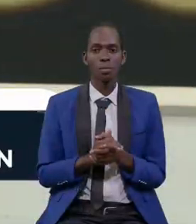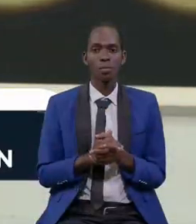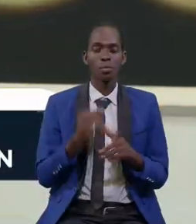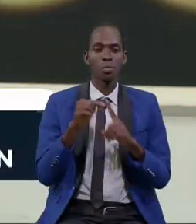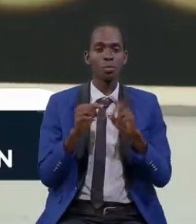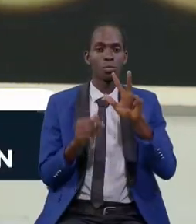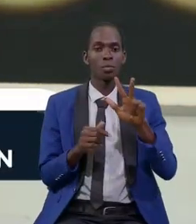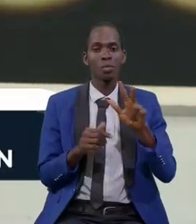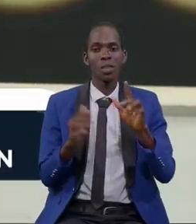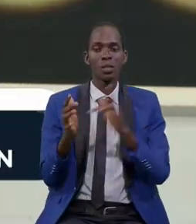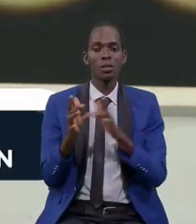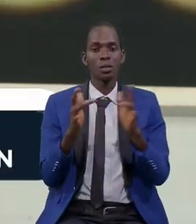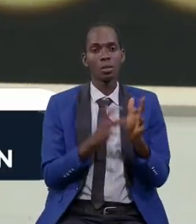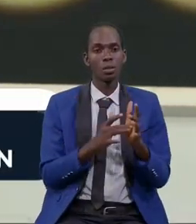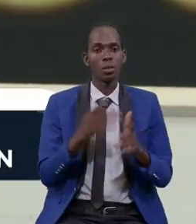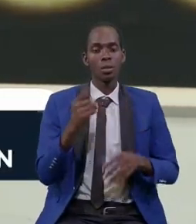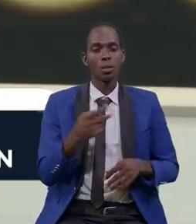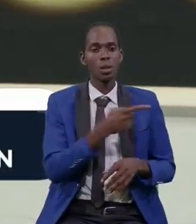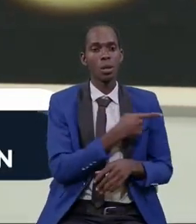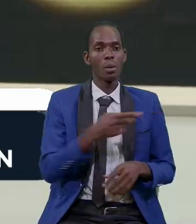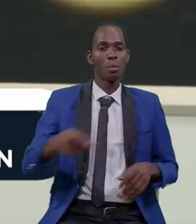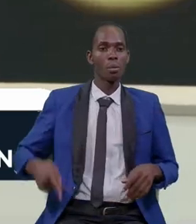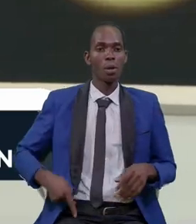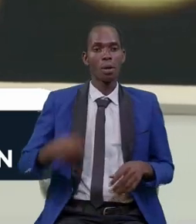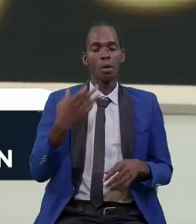Troisième point maintenant, Jésus, le prince de paix,